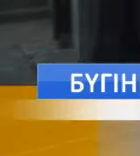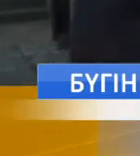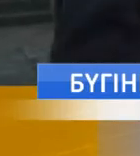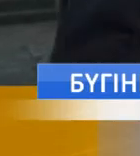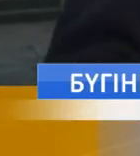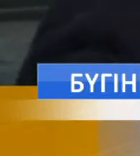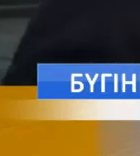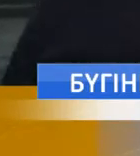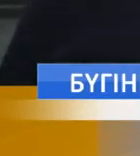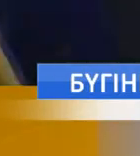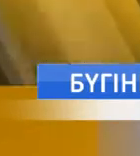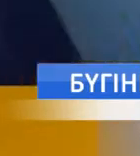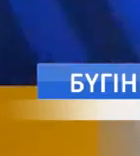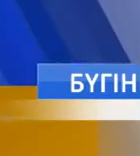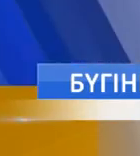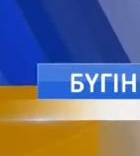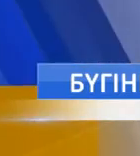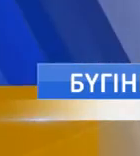ұсталды.